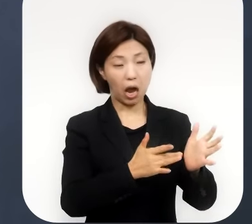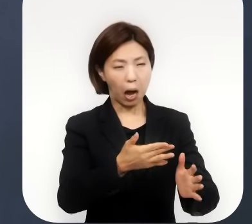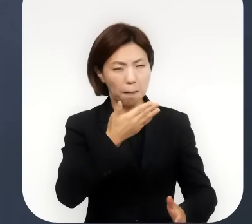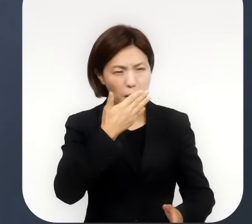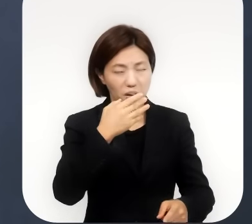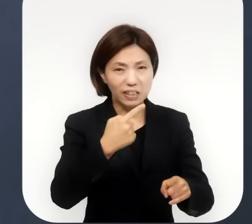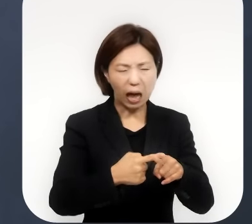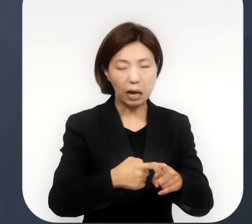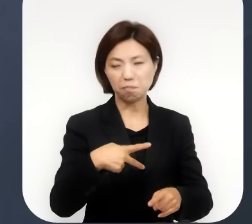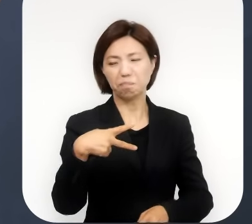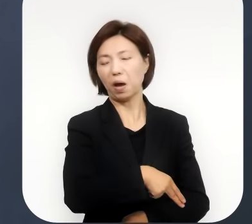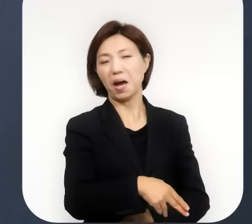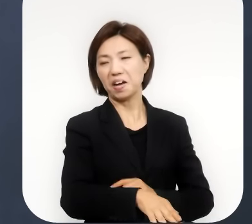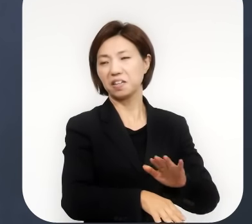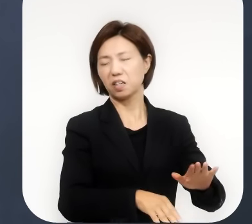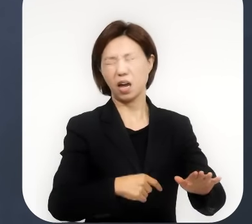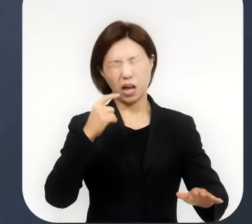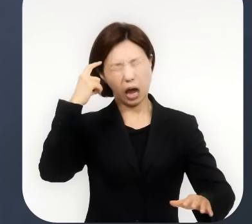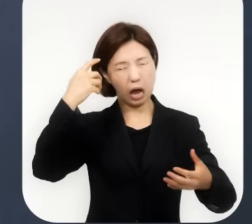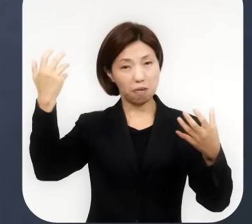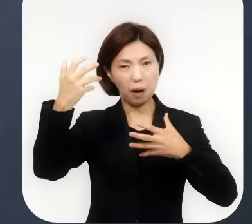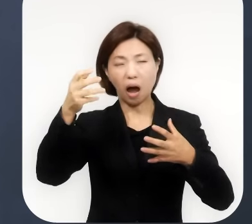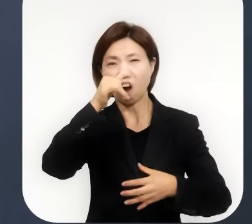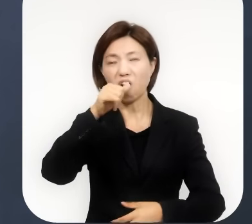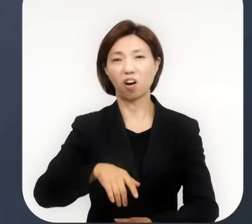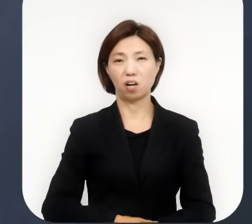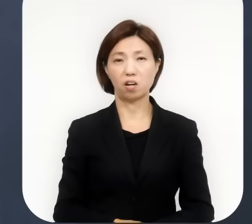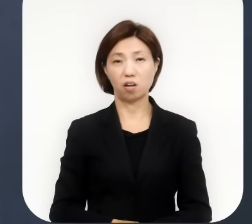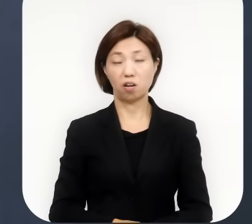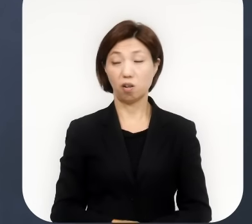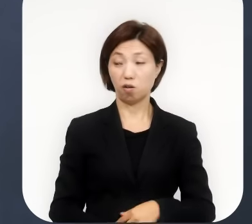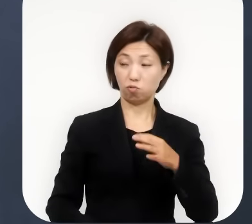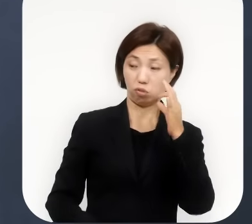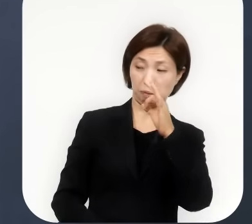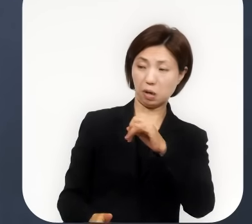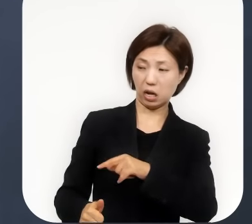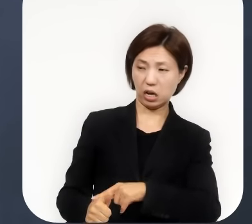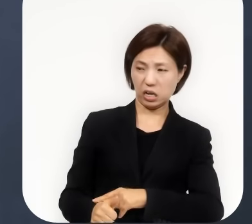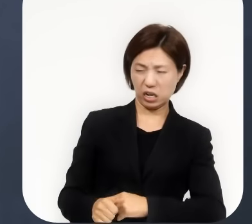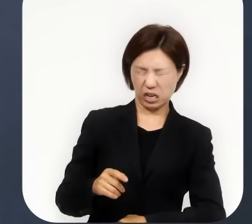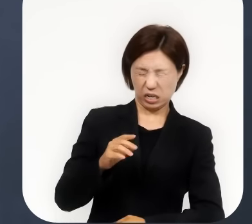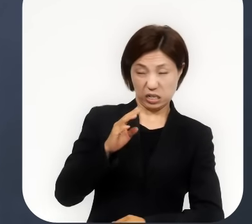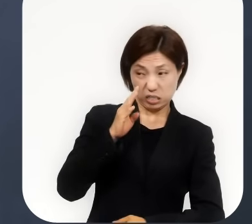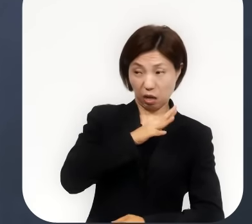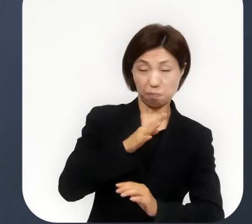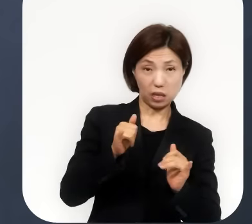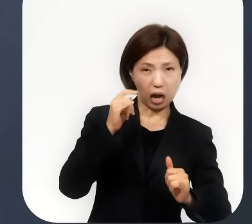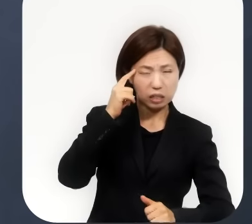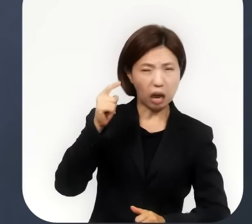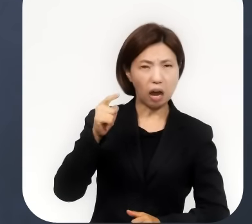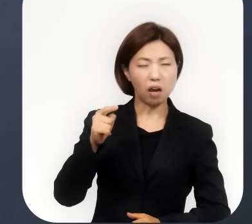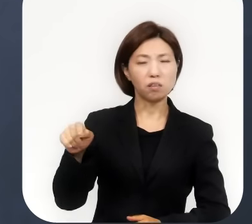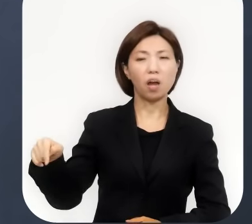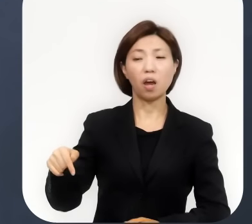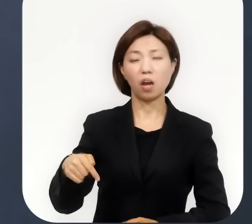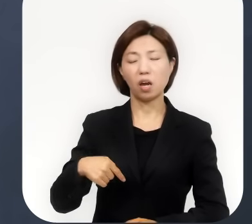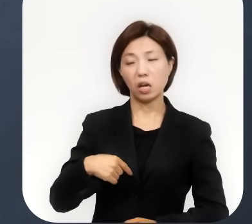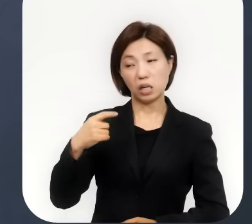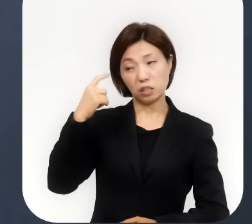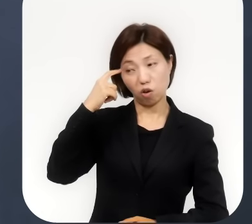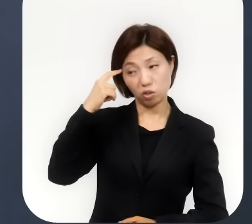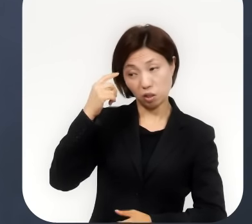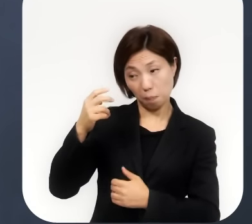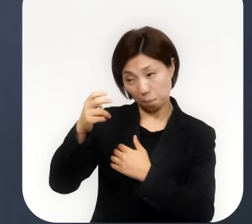꺼놓거나 할 때 발작을 하게 되는 거예요 그 그 사람들 우리가 볼 때는 흉악범이 하지만은 그 사람의 정신